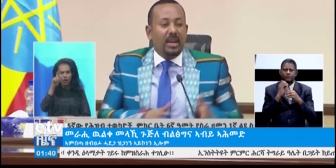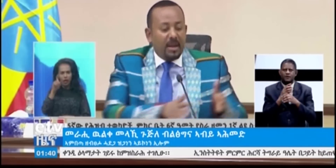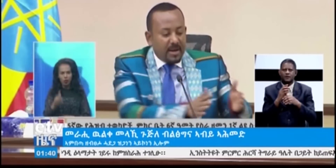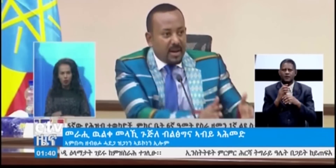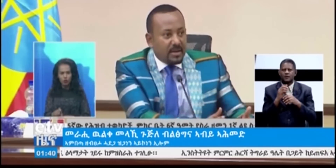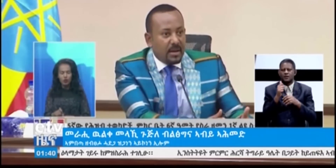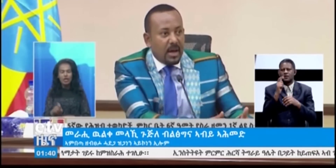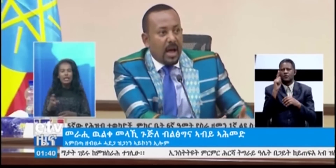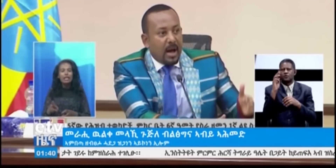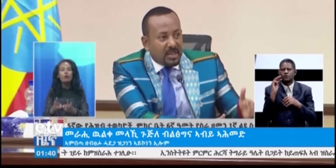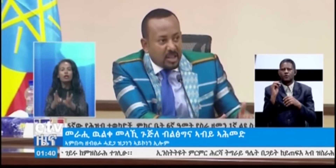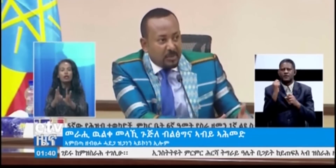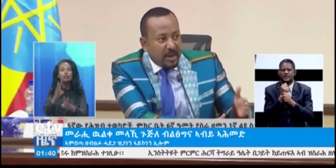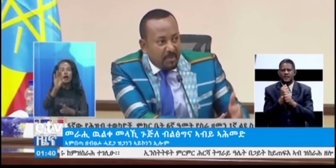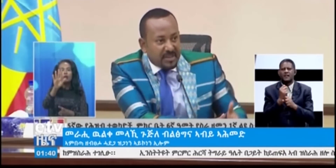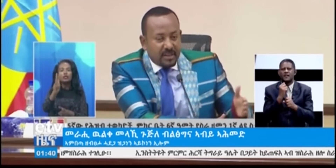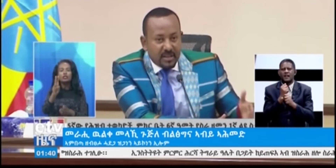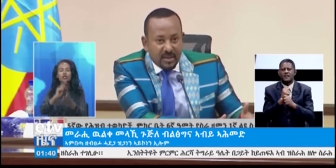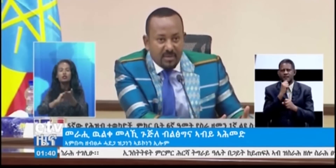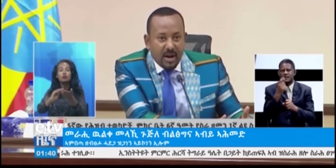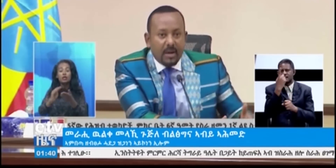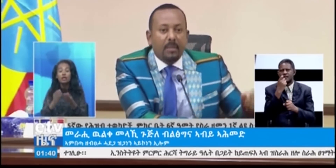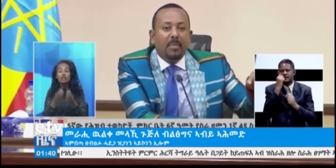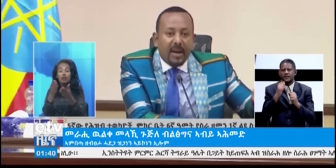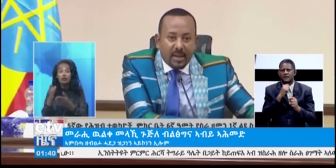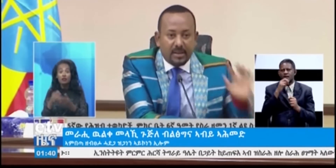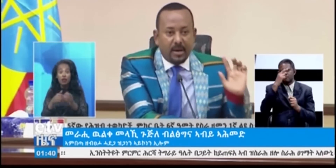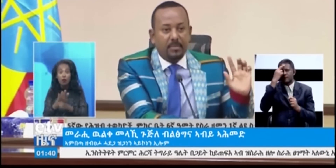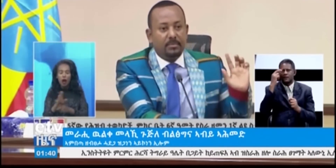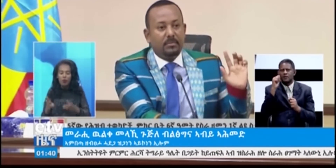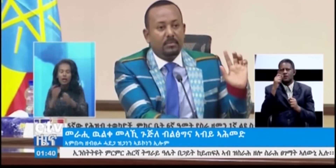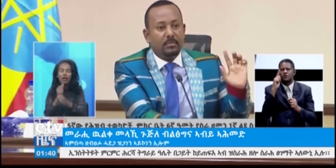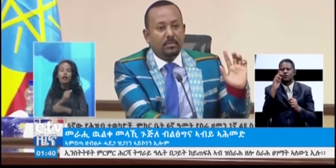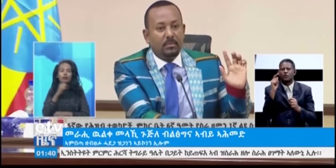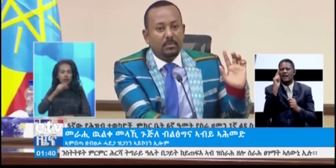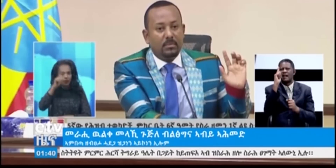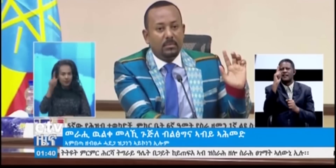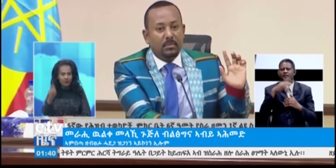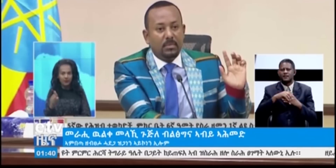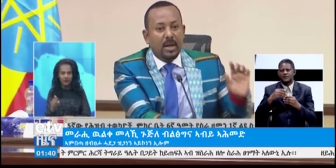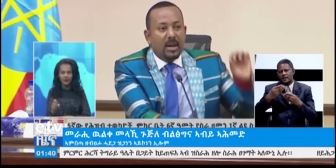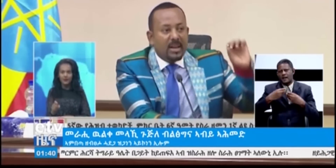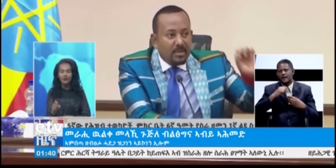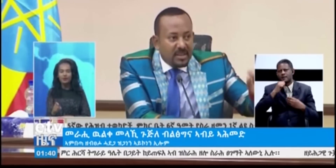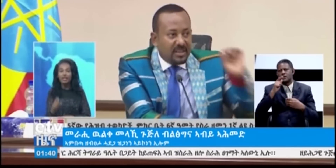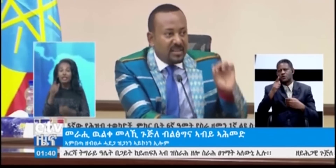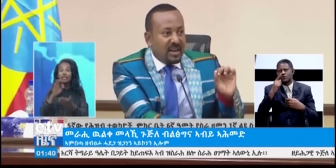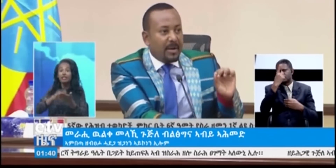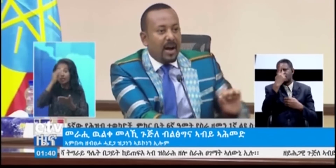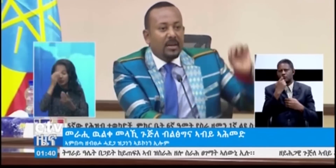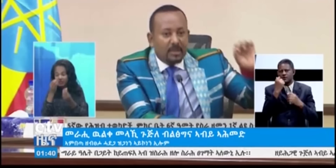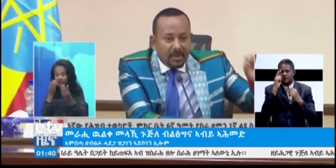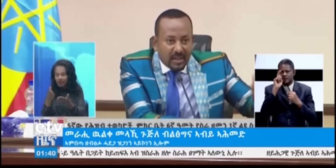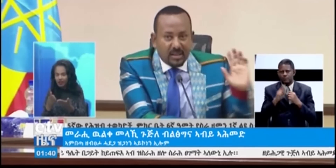እንጦጦ ንስራሕ ኣይንስራሕ ክሓተኒ ኣይኽእልን። ምክንያቱ ንእንጦጦ ሓንቲ ቅርሺ ኣይሃበንን። ንስኹም